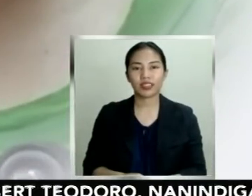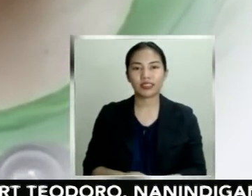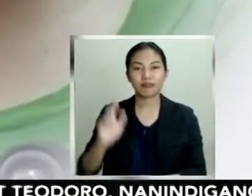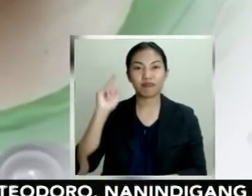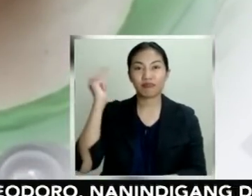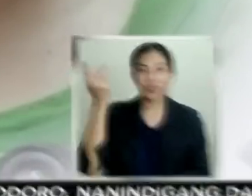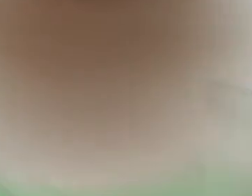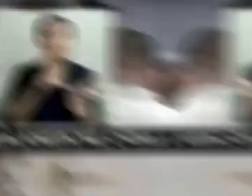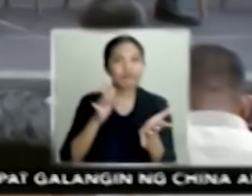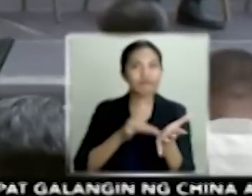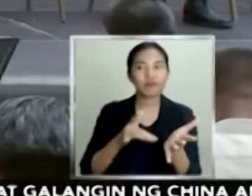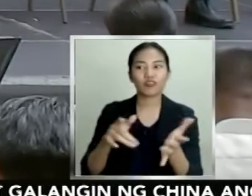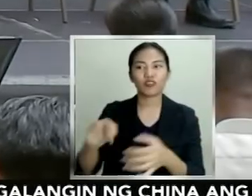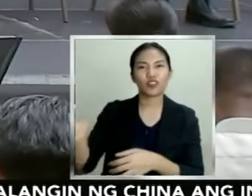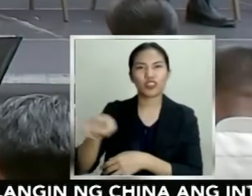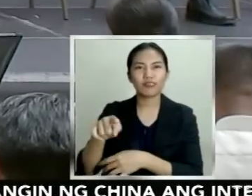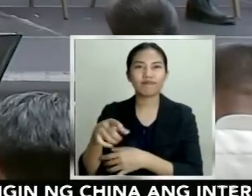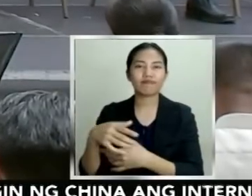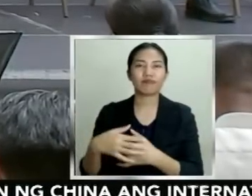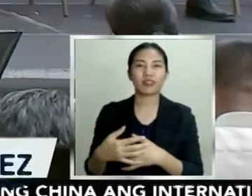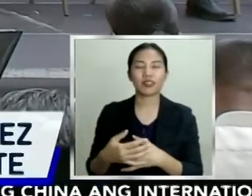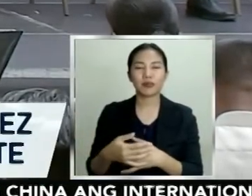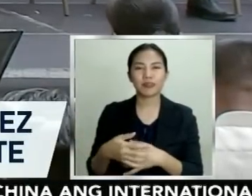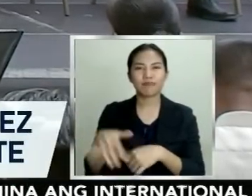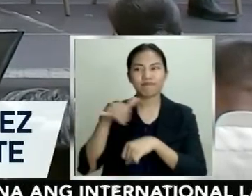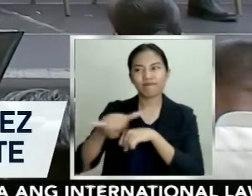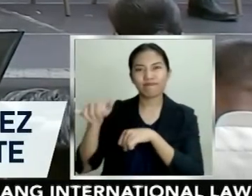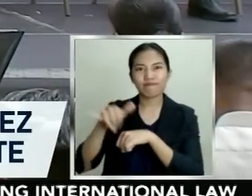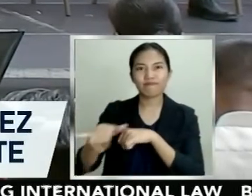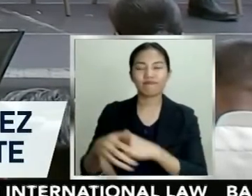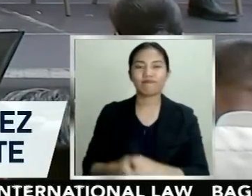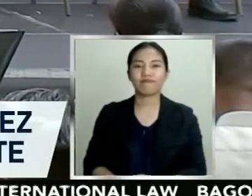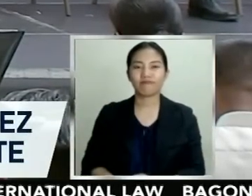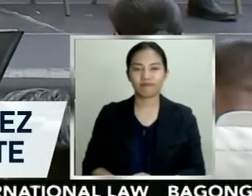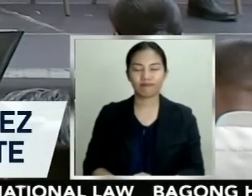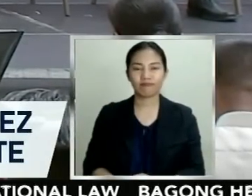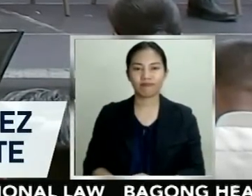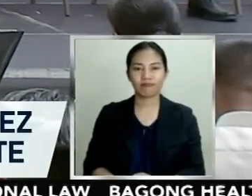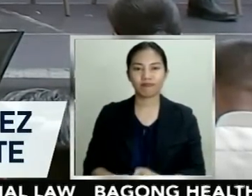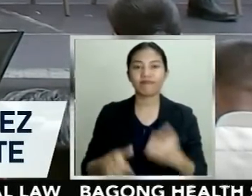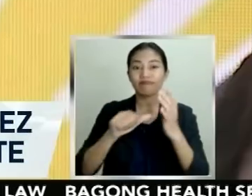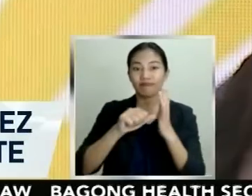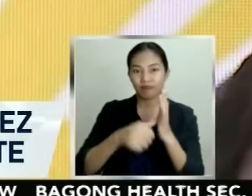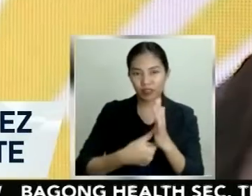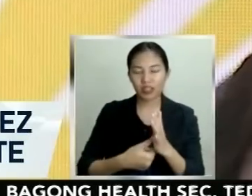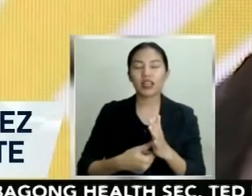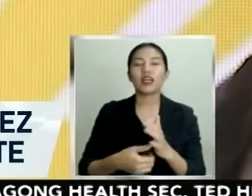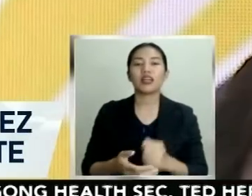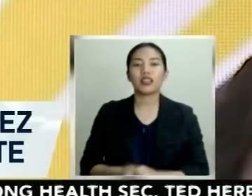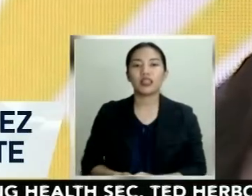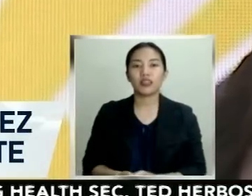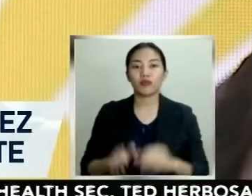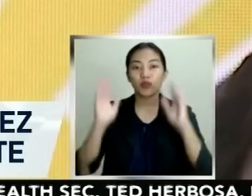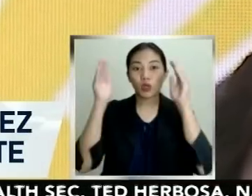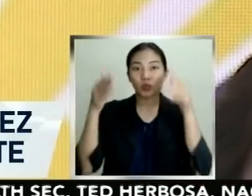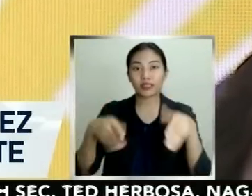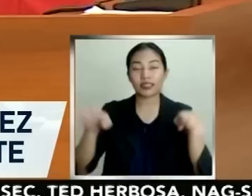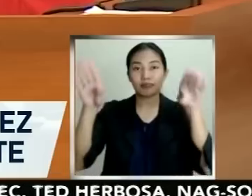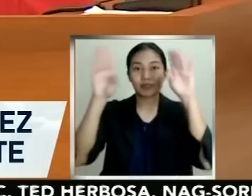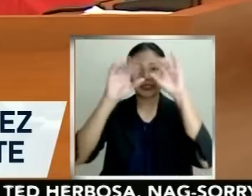sycophant o sip-sip. Iginiit naman ni Duterte ng administrasyon ni Pangulong Bongbong Marcos ay matatag at